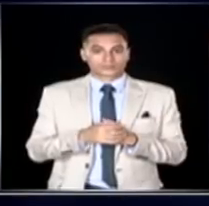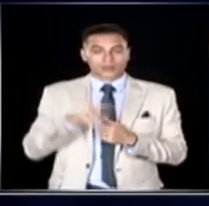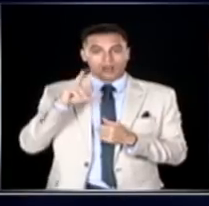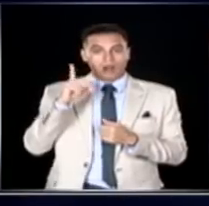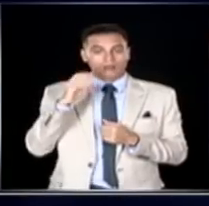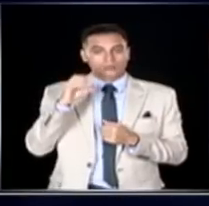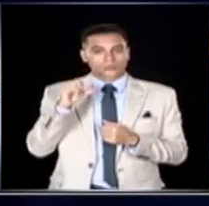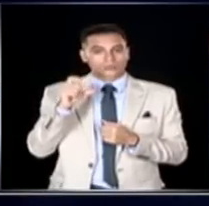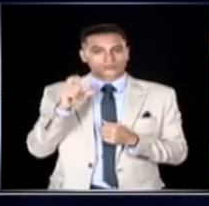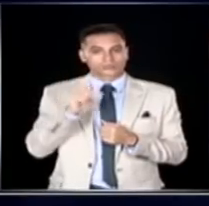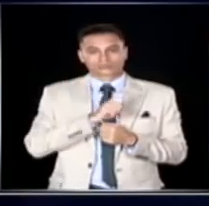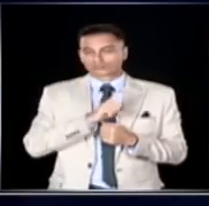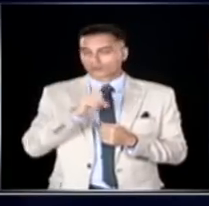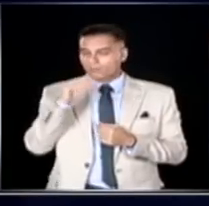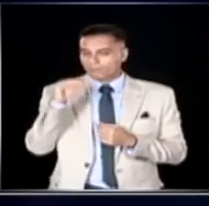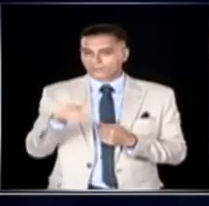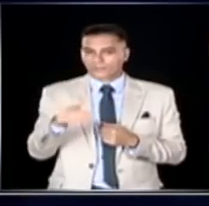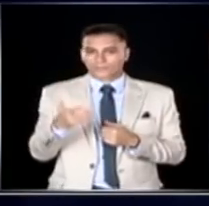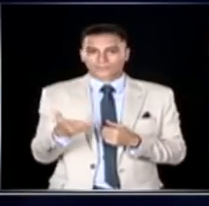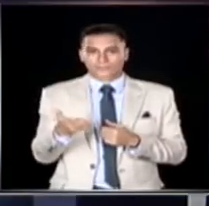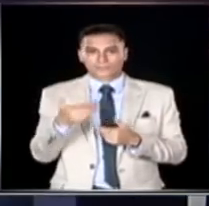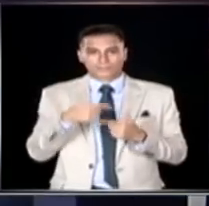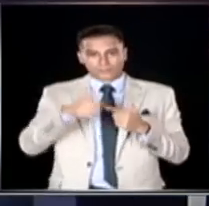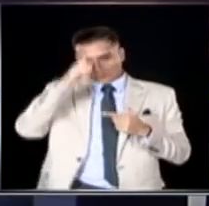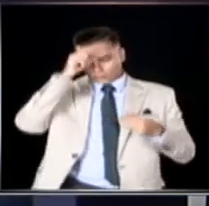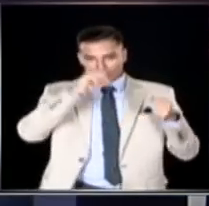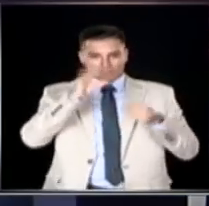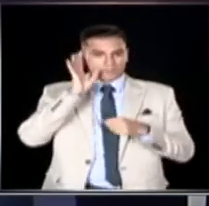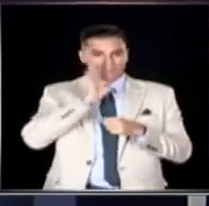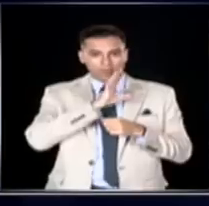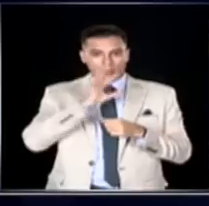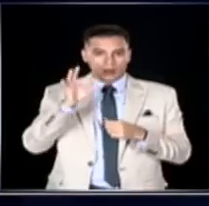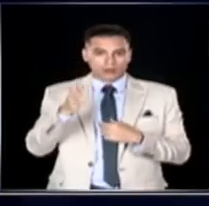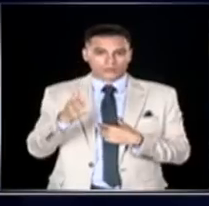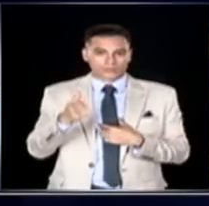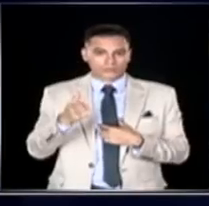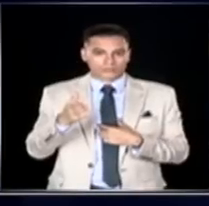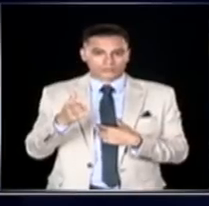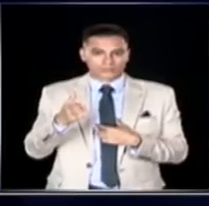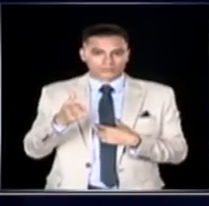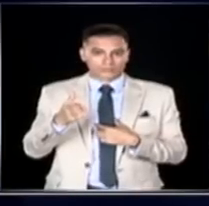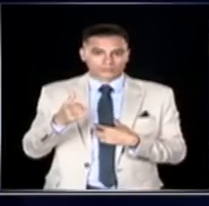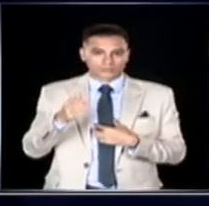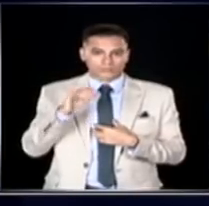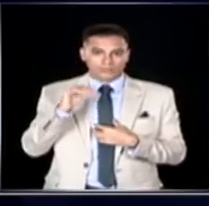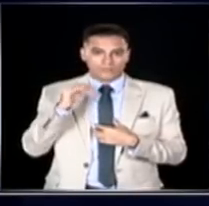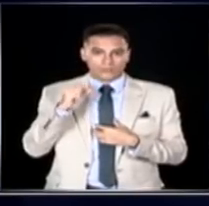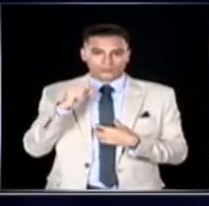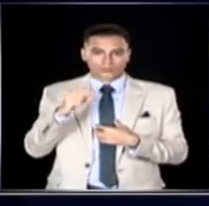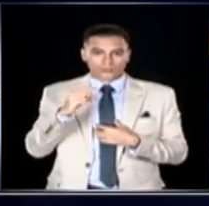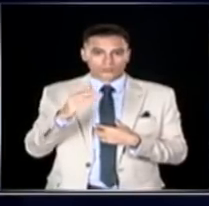مش ممكن. ميكانيكا الكم معروفة بالغاز ده. محمود، خسارة